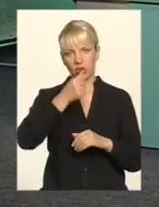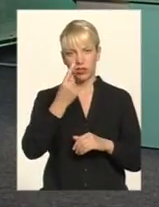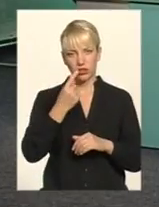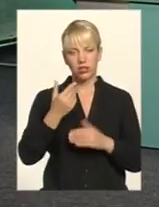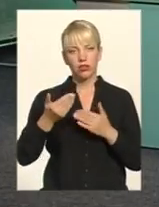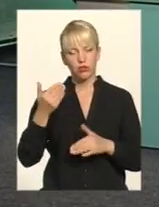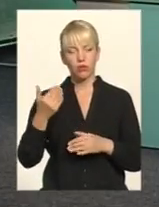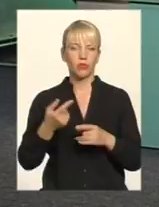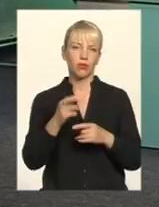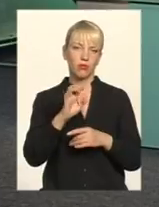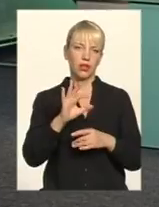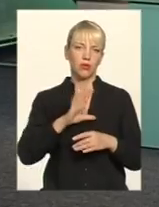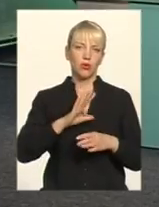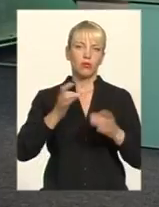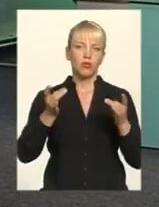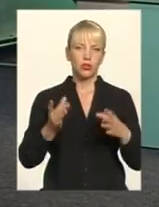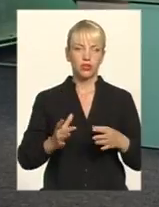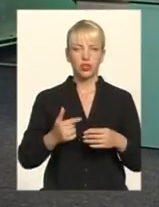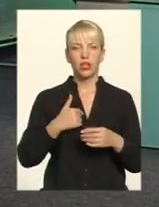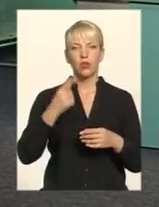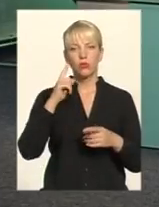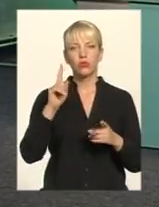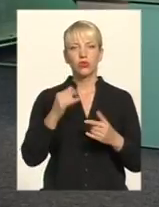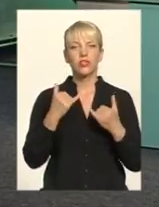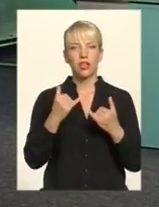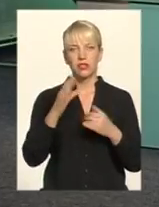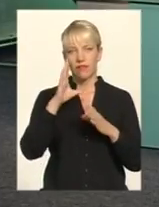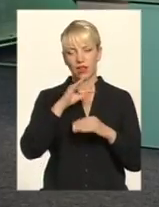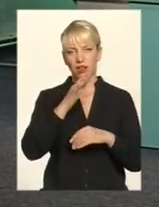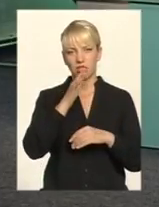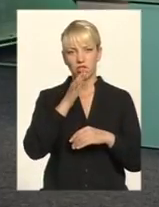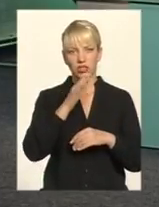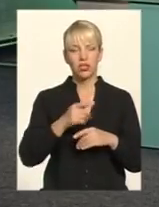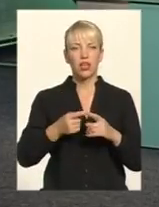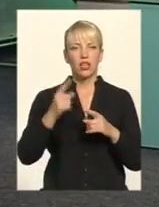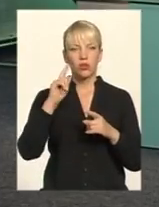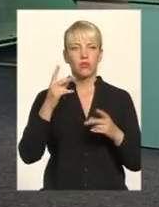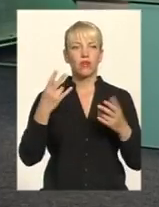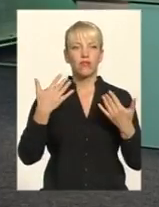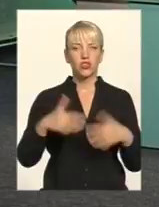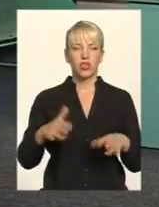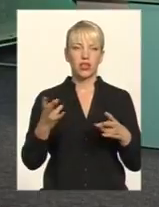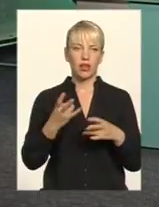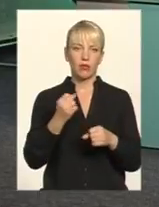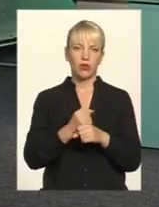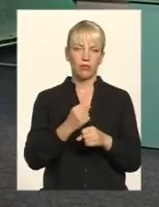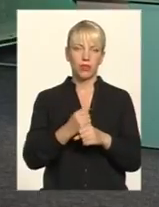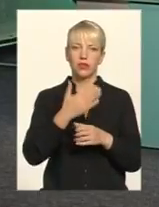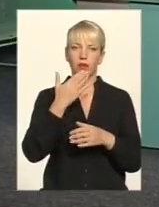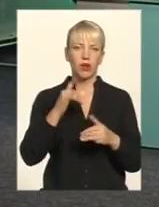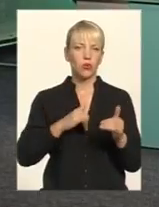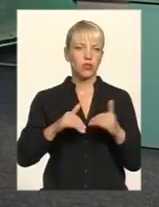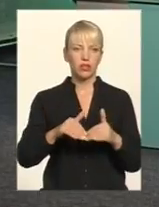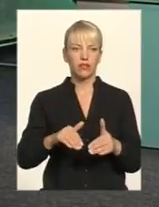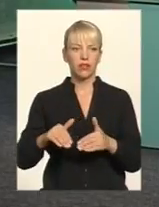Але я думаю, що самий вдалий час зараз, тому що треба це робити, бо вже немає куди відкладати. Це потрібно реформувати. Власне, маємо